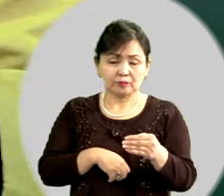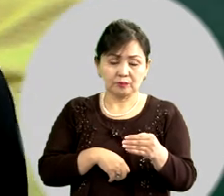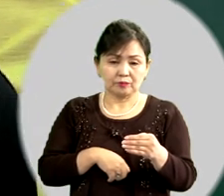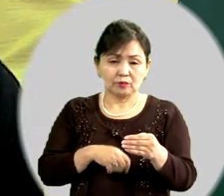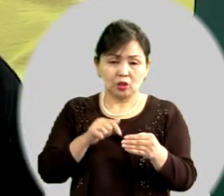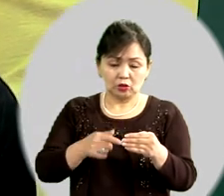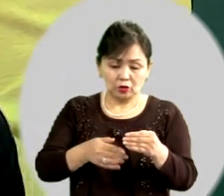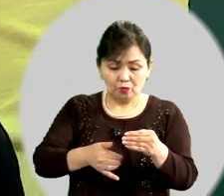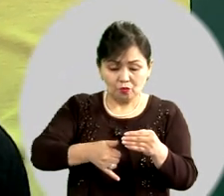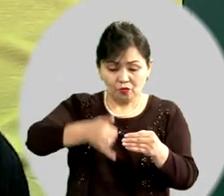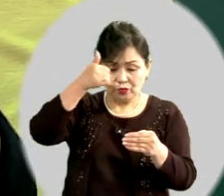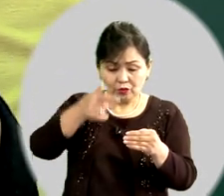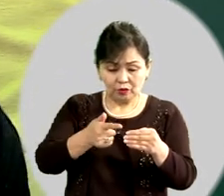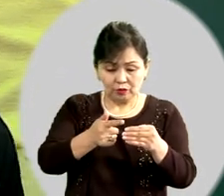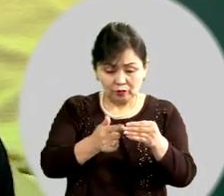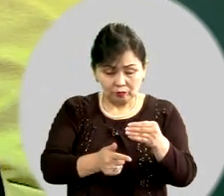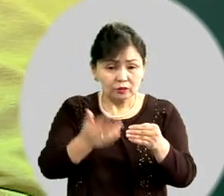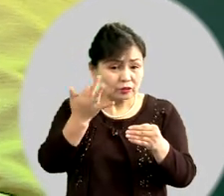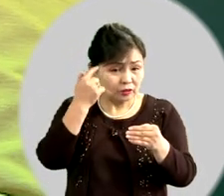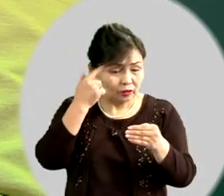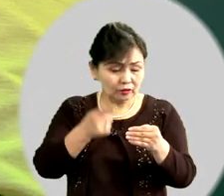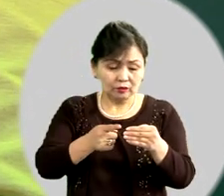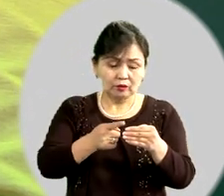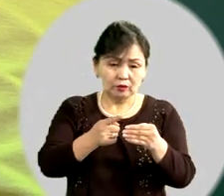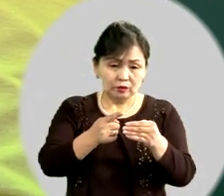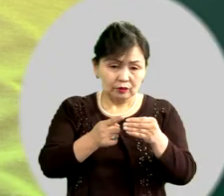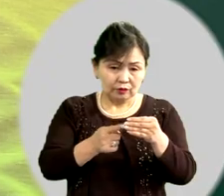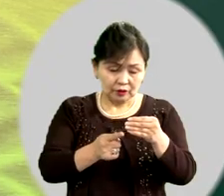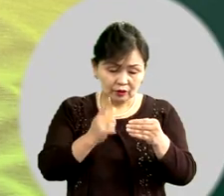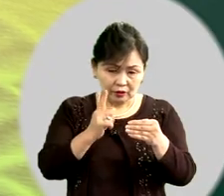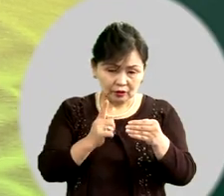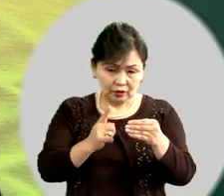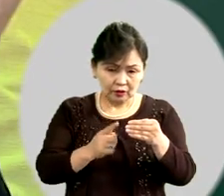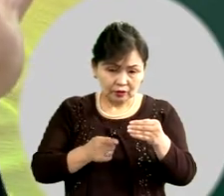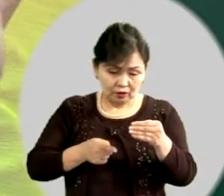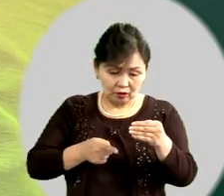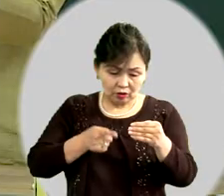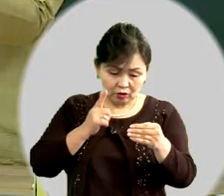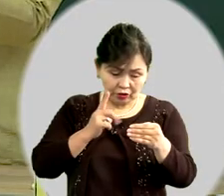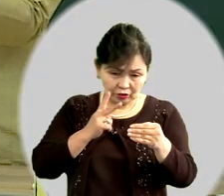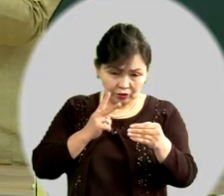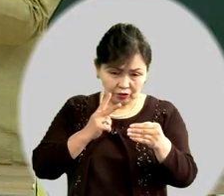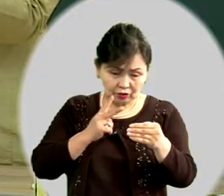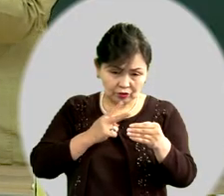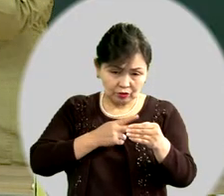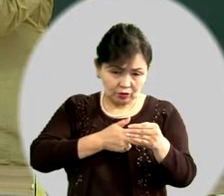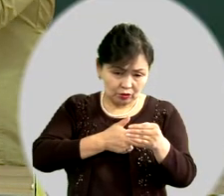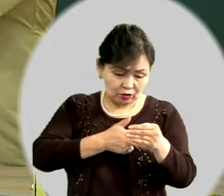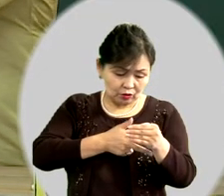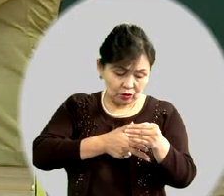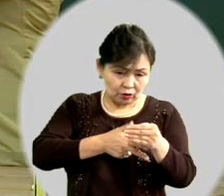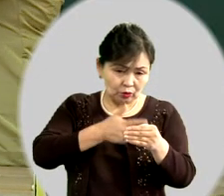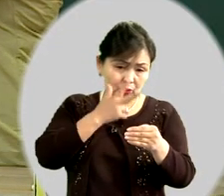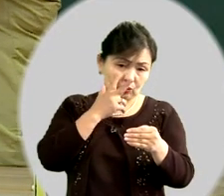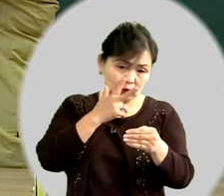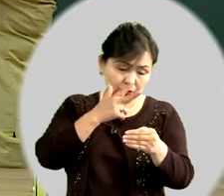За, одоо бидэнд өндрийн чиглэл тоолох үлдсэн. За, өндөр. 1. 2. За,